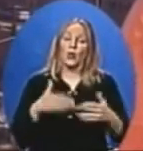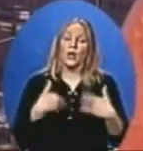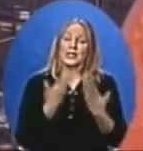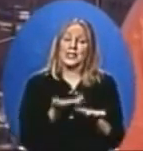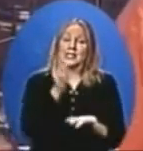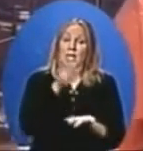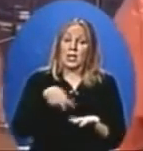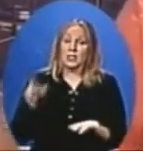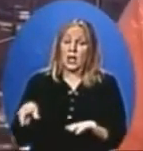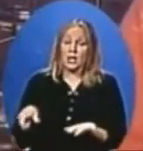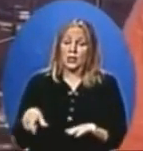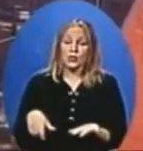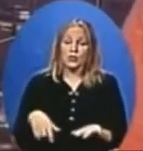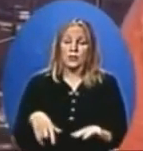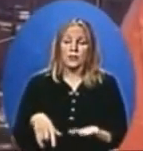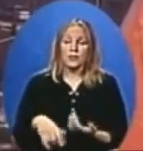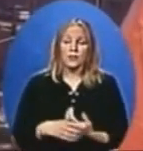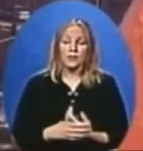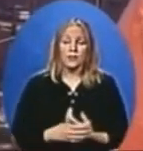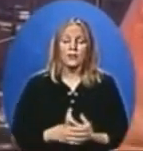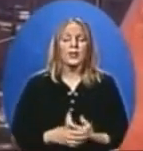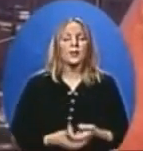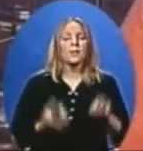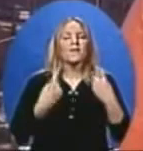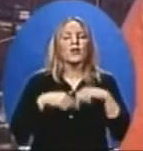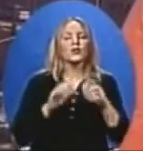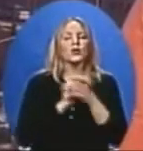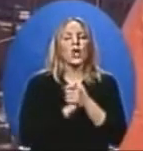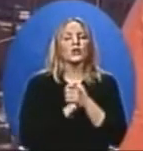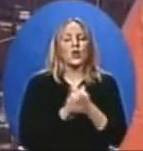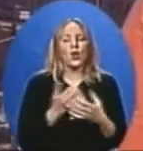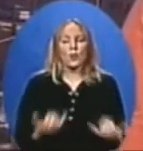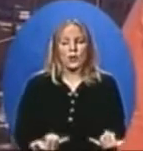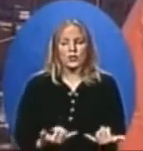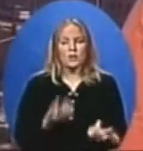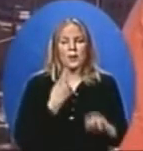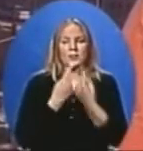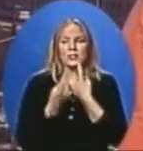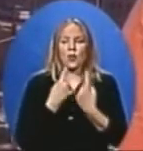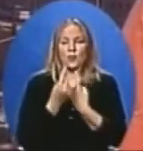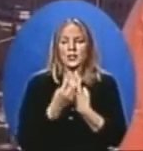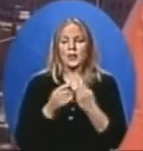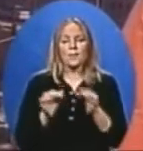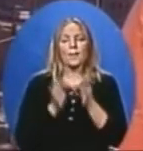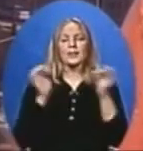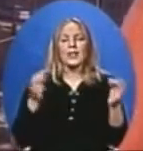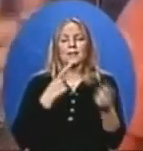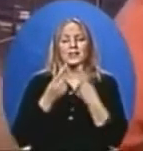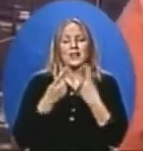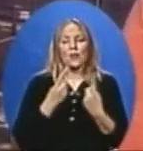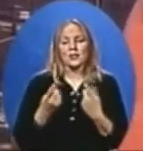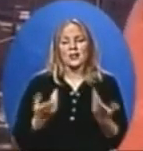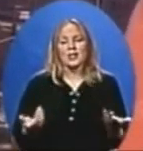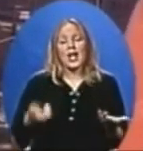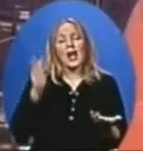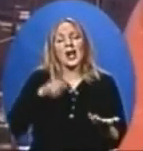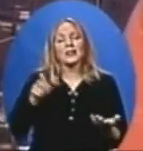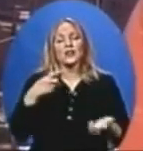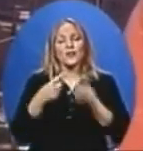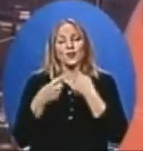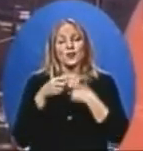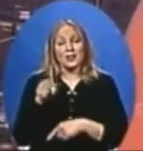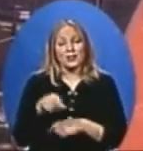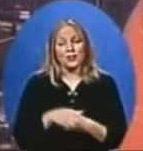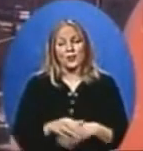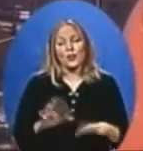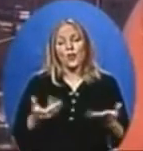זה לאנשים, אולי ניתן את זה בוועידות השלום עכשיו, במסע ומתן, בפתיחת המסע ומתן, לאנשים שמדיינים